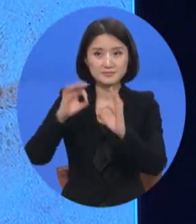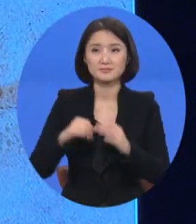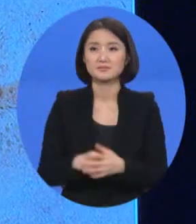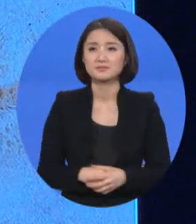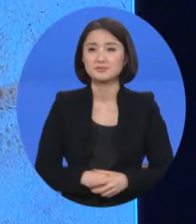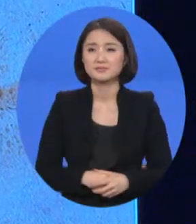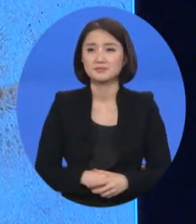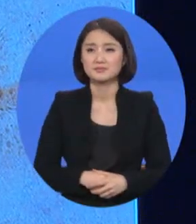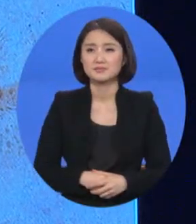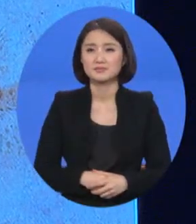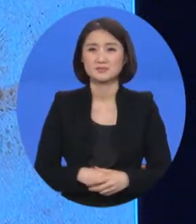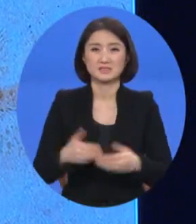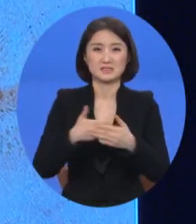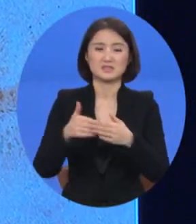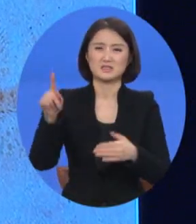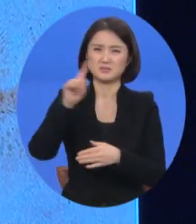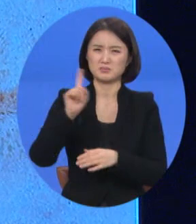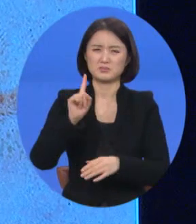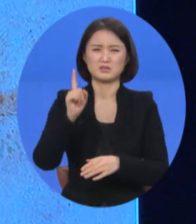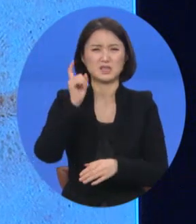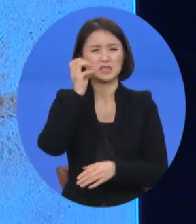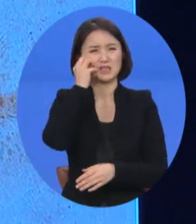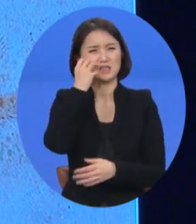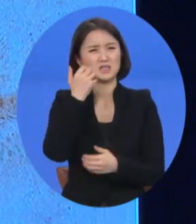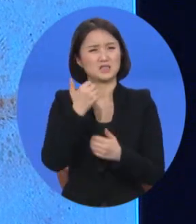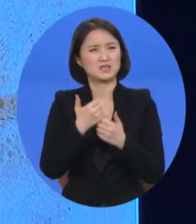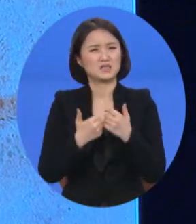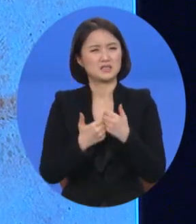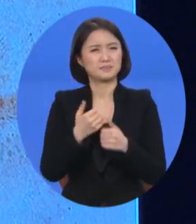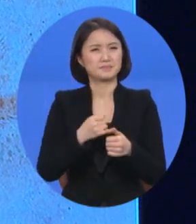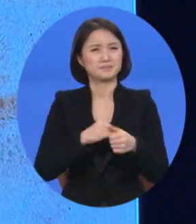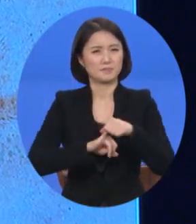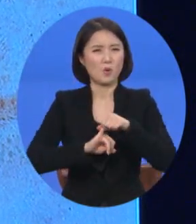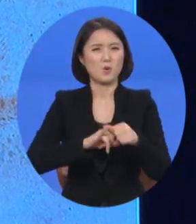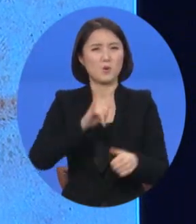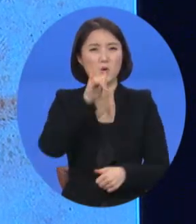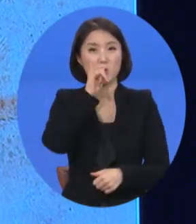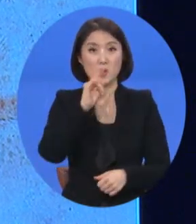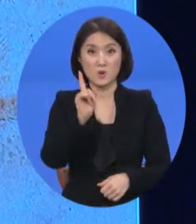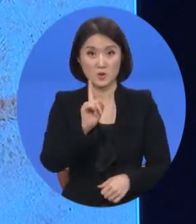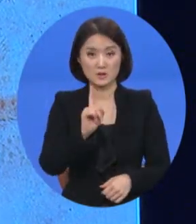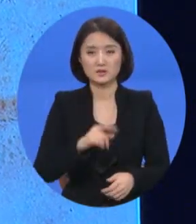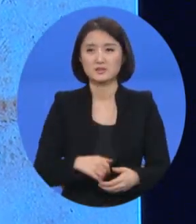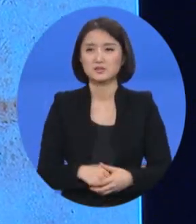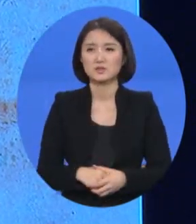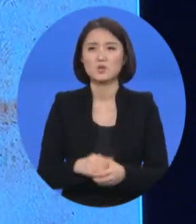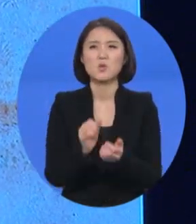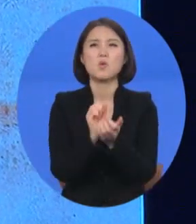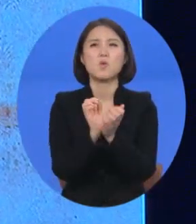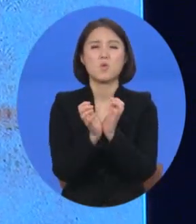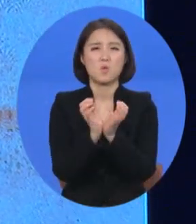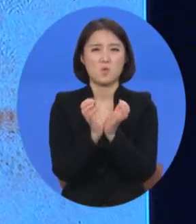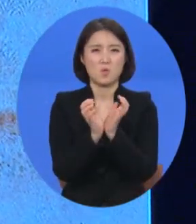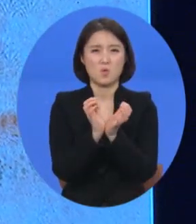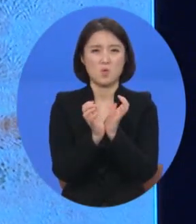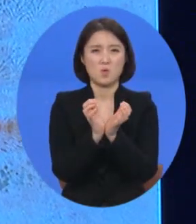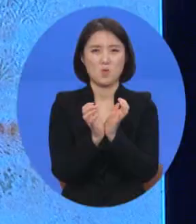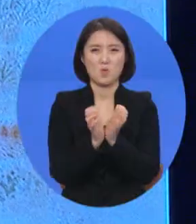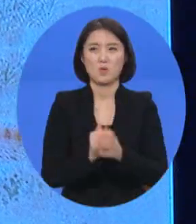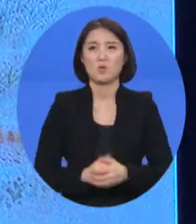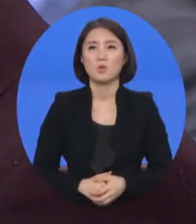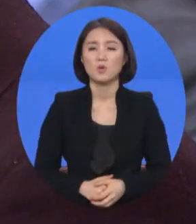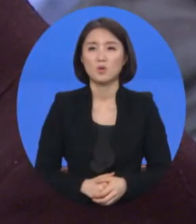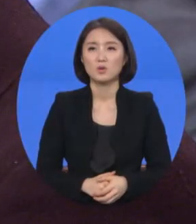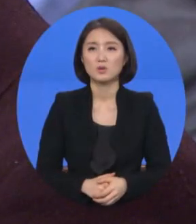말이 안되는 그림 이라는 걸 알아차릴 수가 있습니다 왜냐 힌트를 드리면 꽃 침 닦고 이 그림에 등장하는 꼭